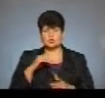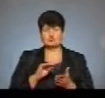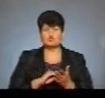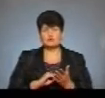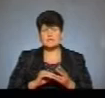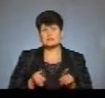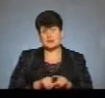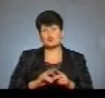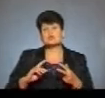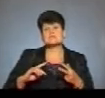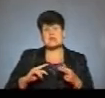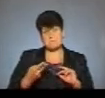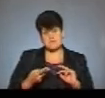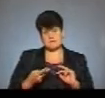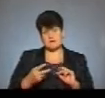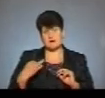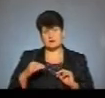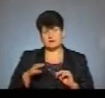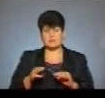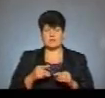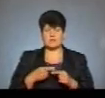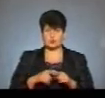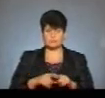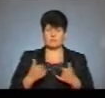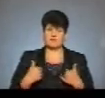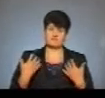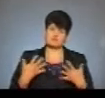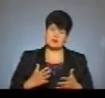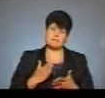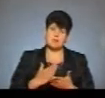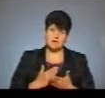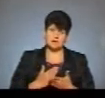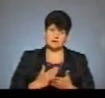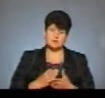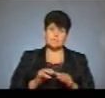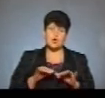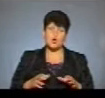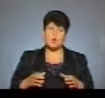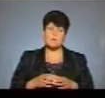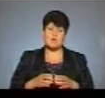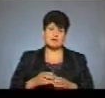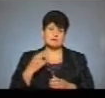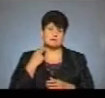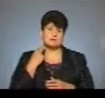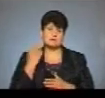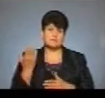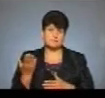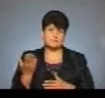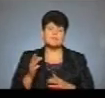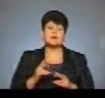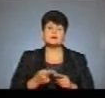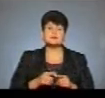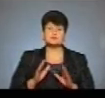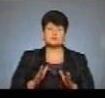також замінять айті-технології, тому що ми вже маємо цілі кампанії в Британії. Яким чином це може